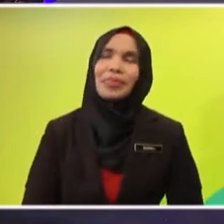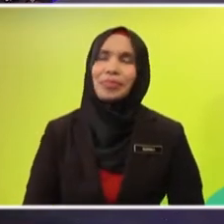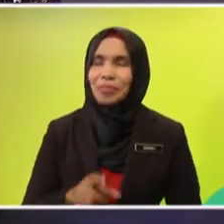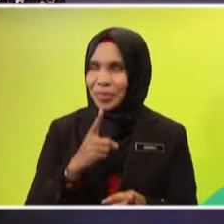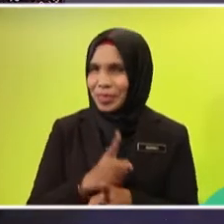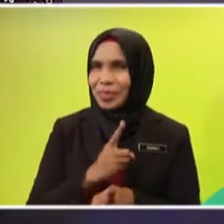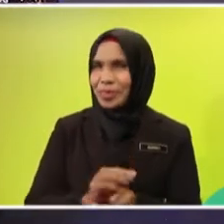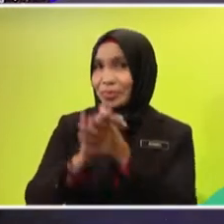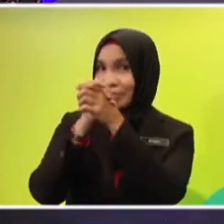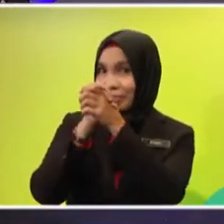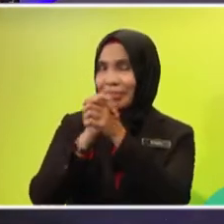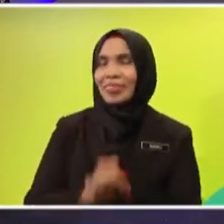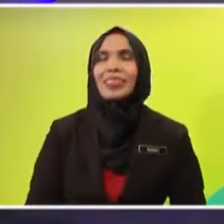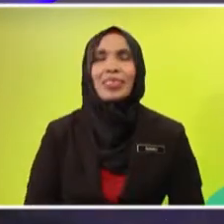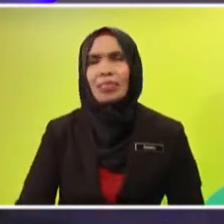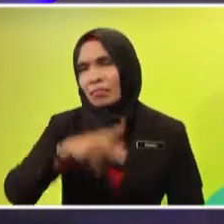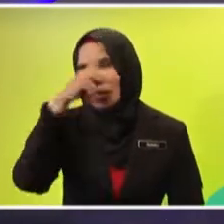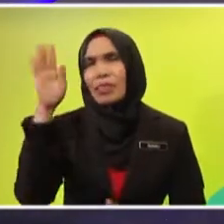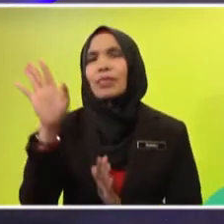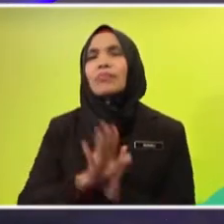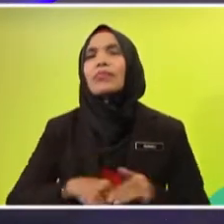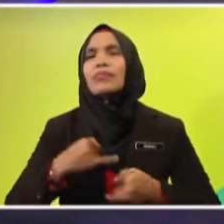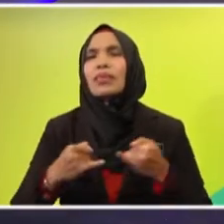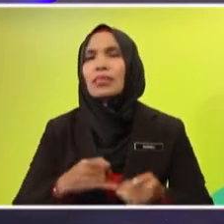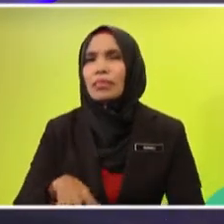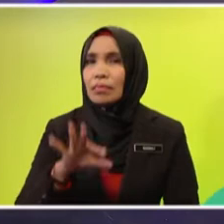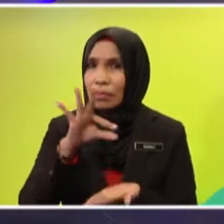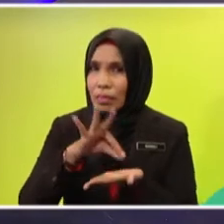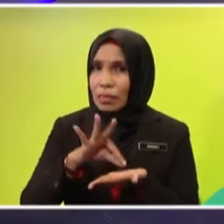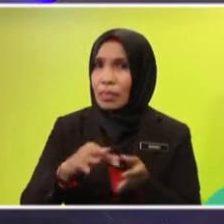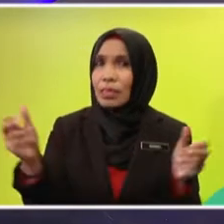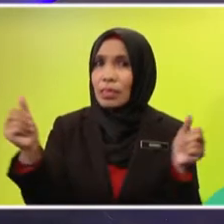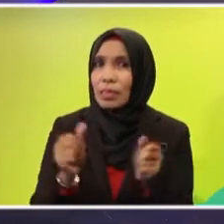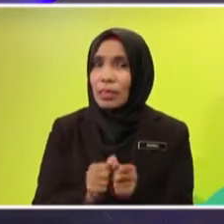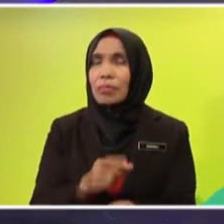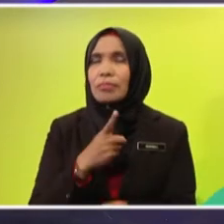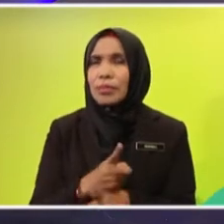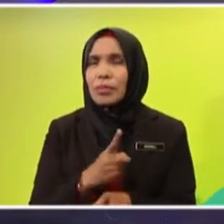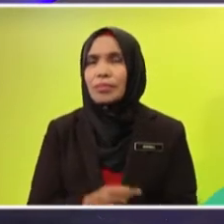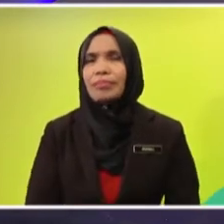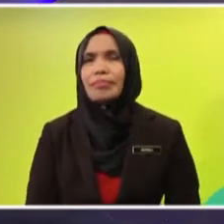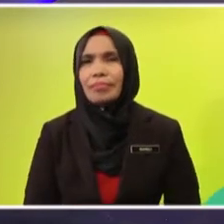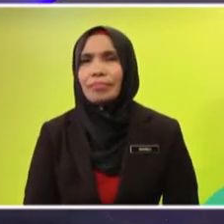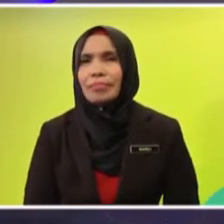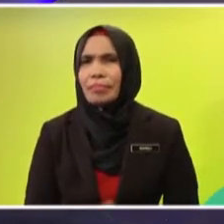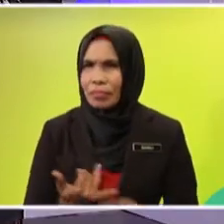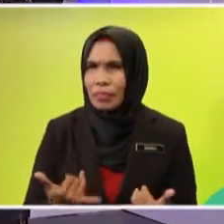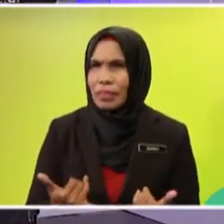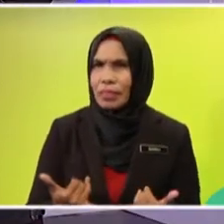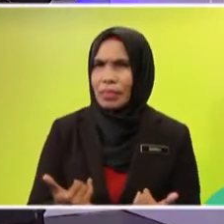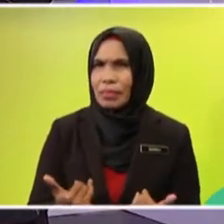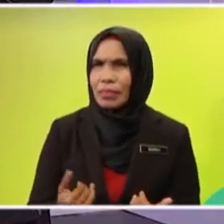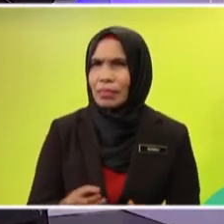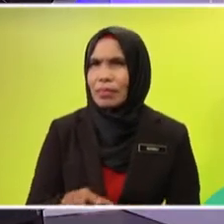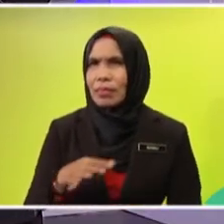percaya mengira dengan betul ada lima Apple dan seterusnya event cukup nyaman